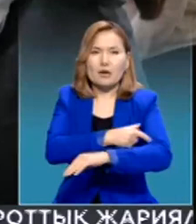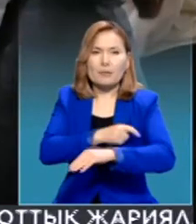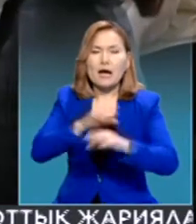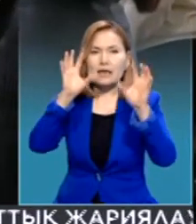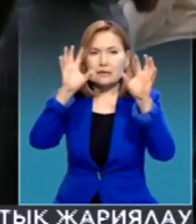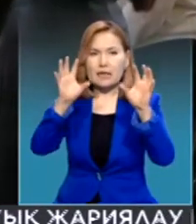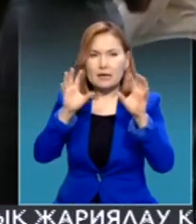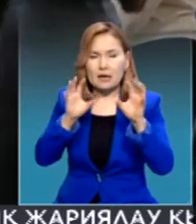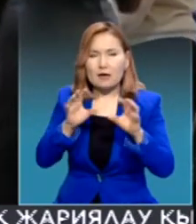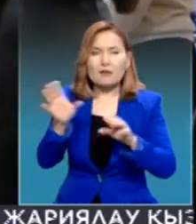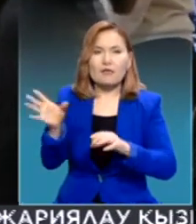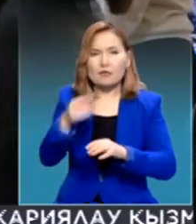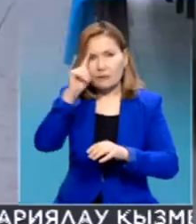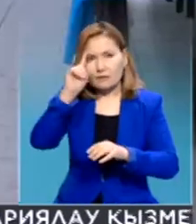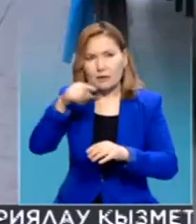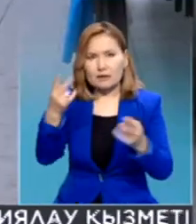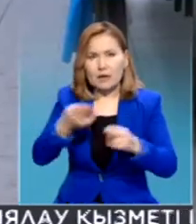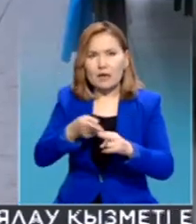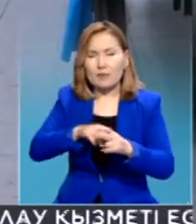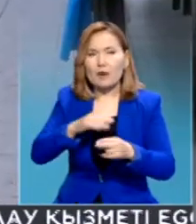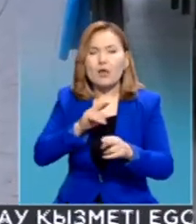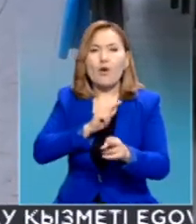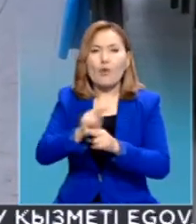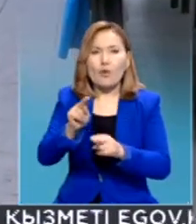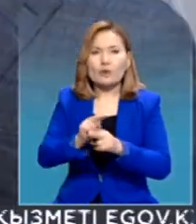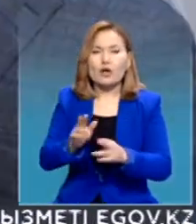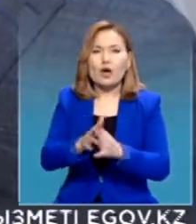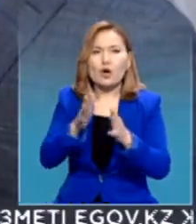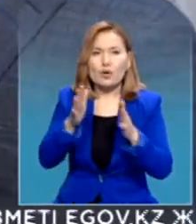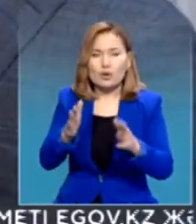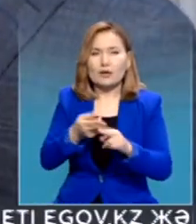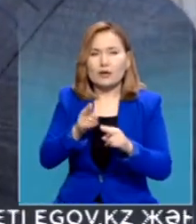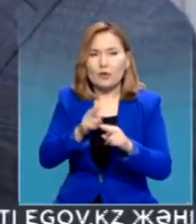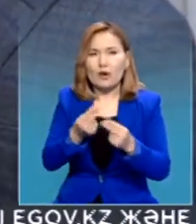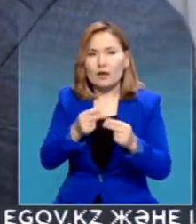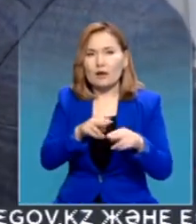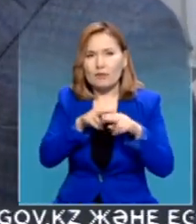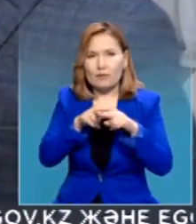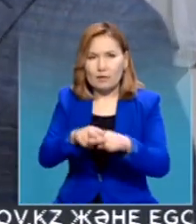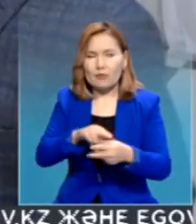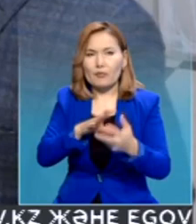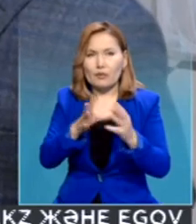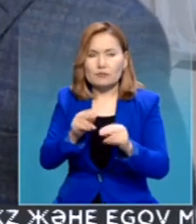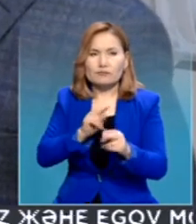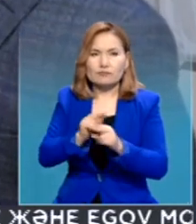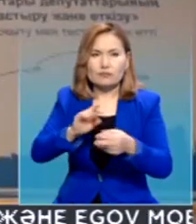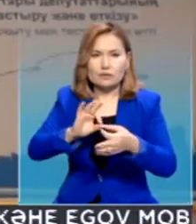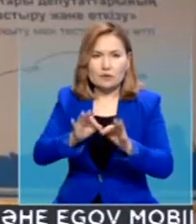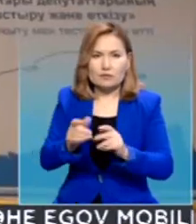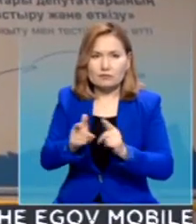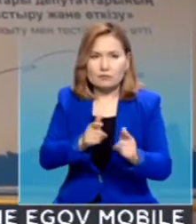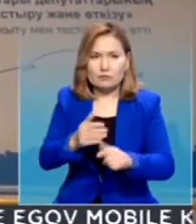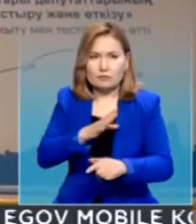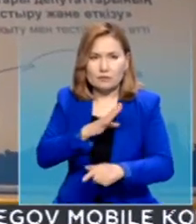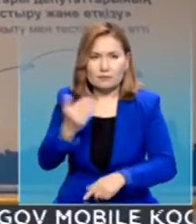заңды жетік білуі керек. Сондықтан оларды оқытуға үлкен мән беріп отырғанын айтты.